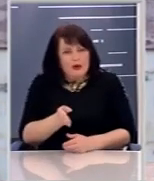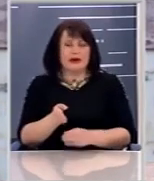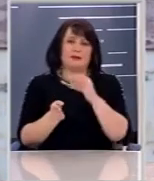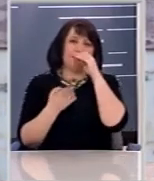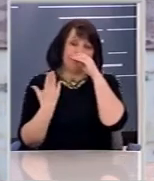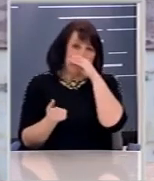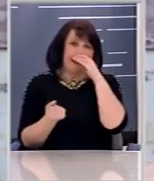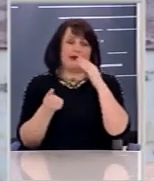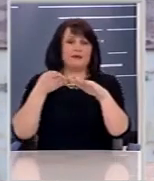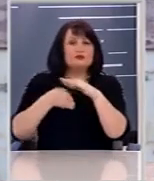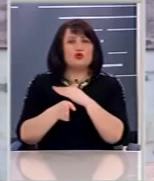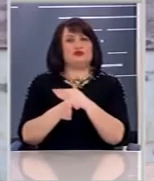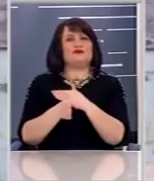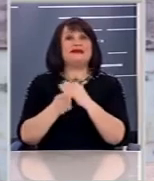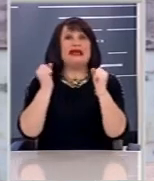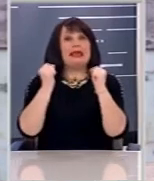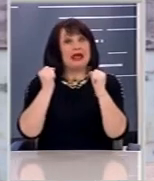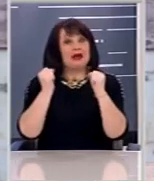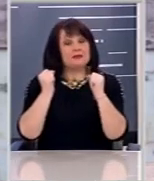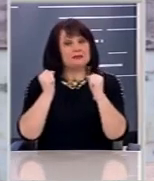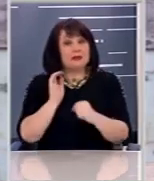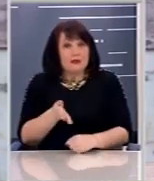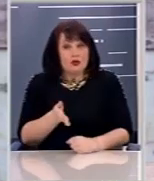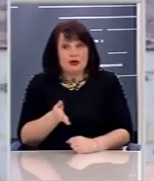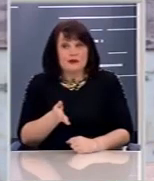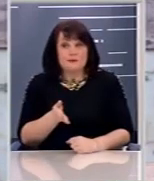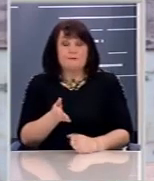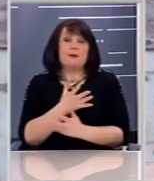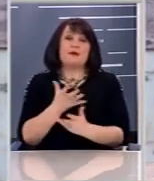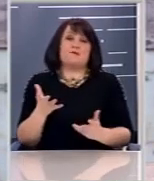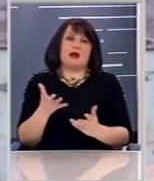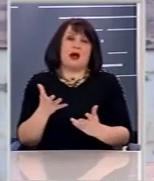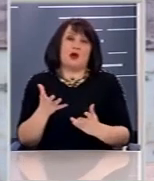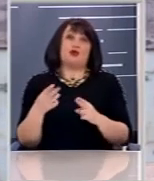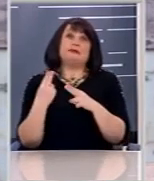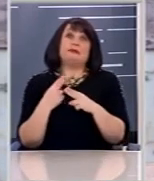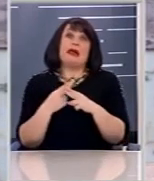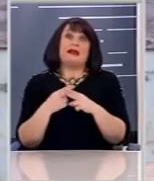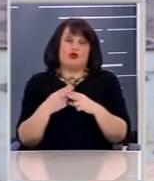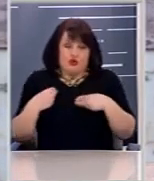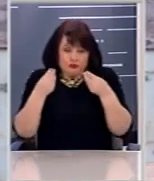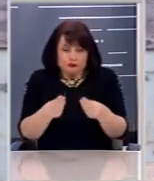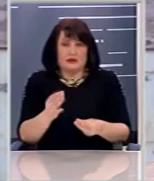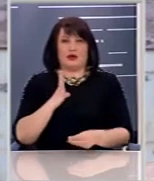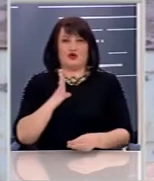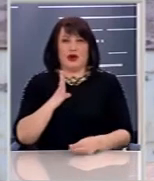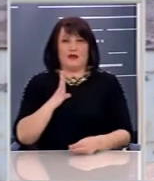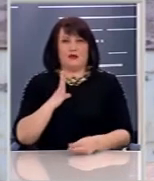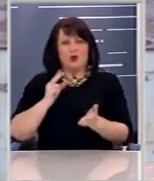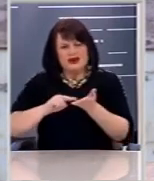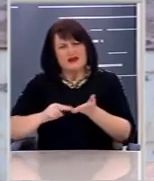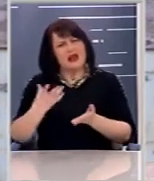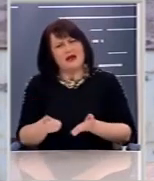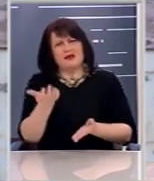έχει πρόσβαση στην υγεία, που είναι ένα από τα μεγαλύτερα αγαθά, ανεξαρτήτως αν είναι ασφαλισμένη ή